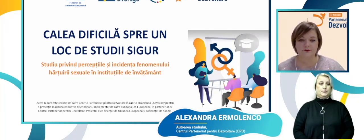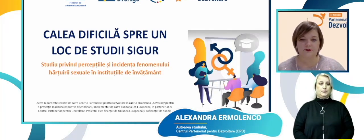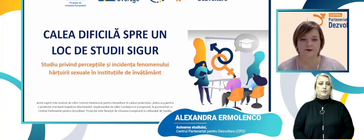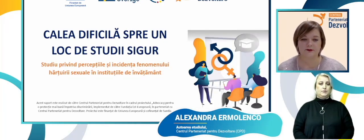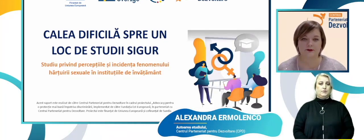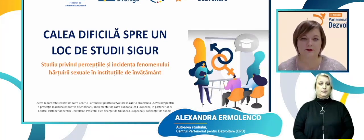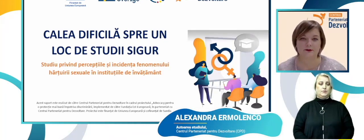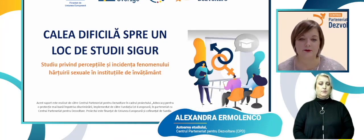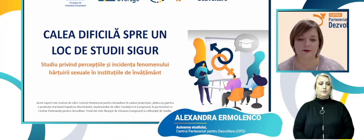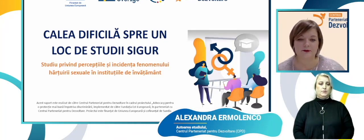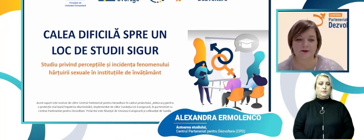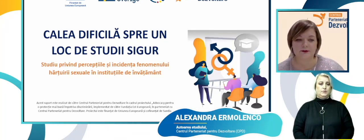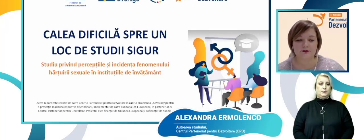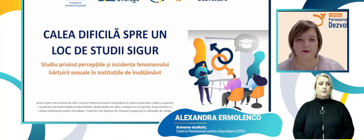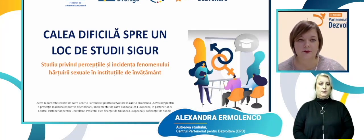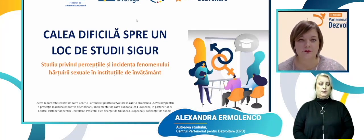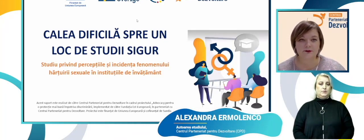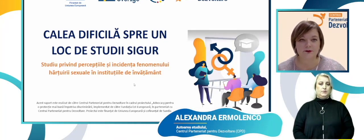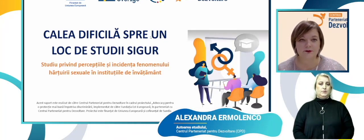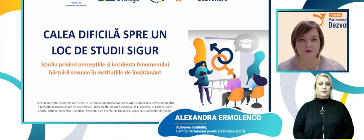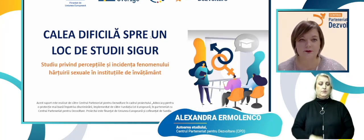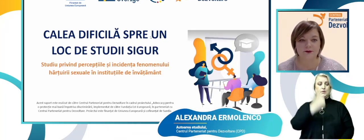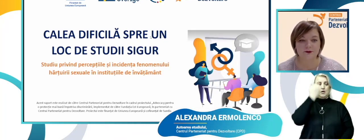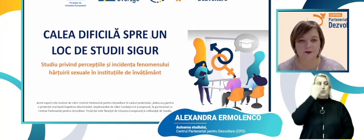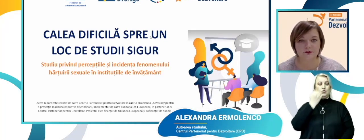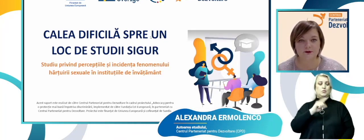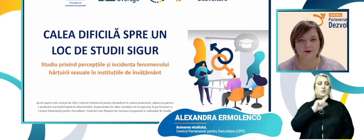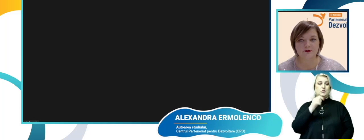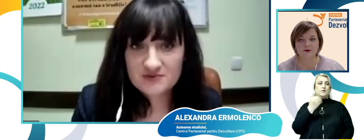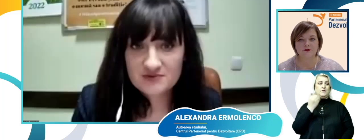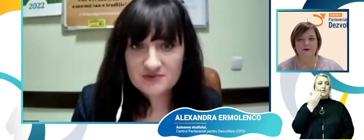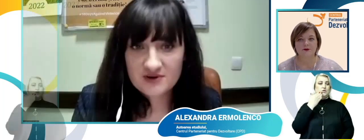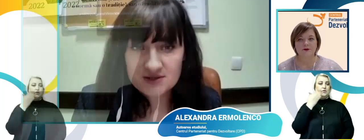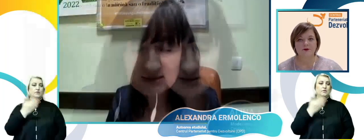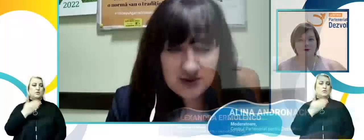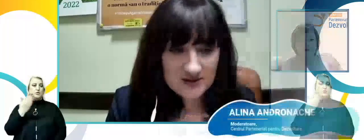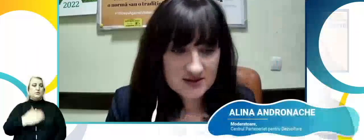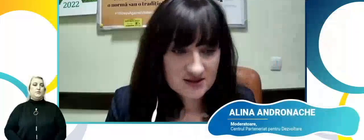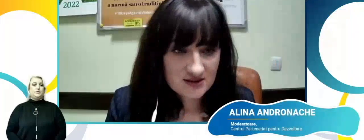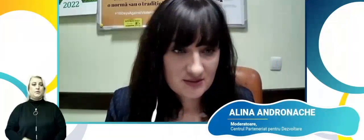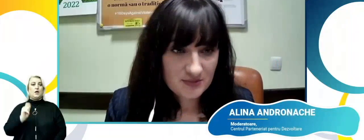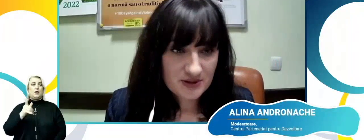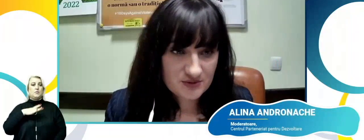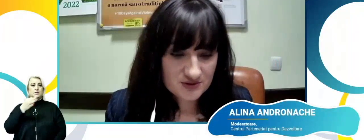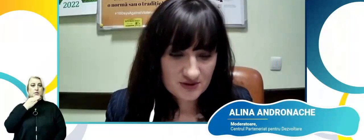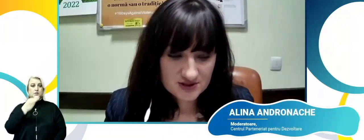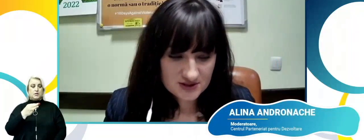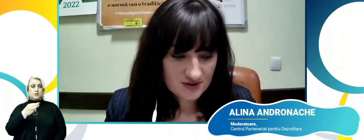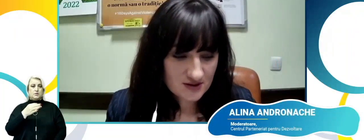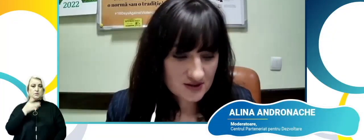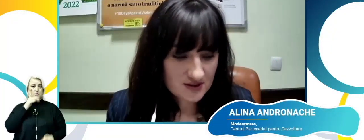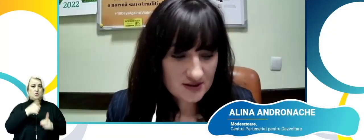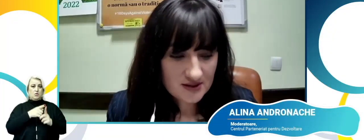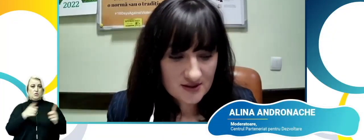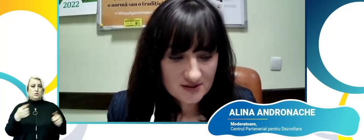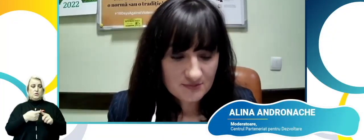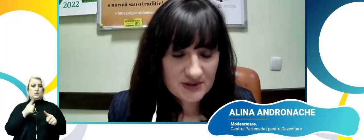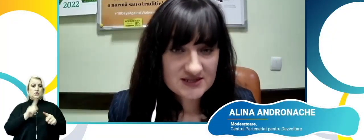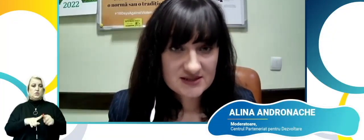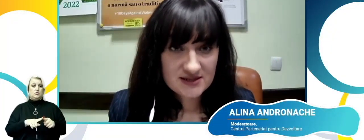Mulțumesc, Alexandra, pentru intervențiile tale. Cum specifica și colega mea, Alexandra, pe parcursul acestor